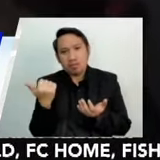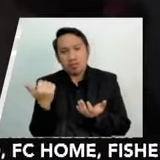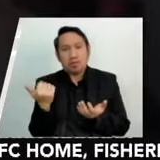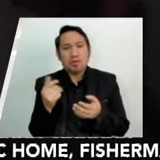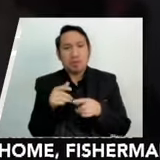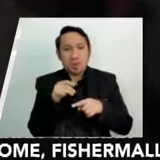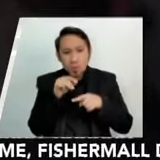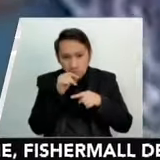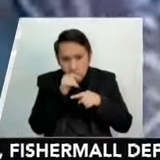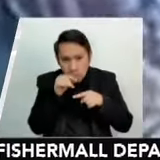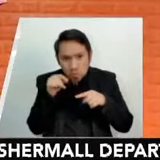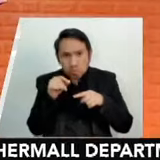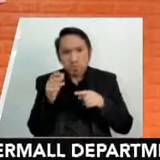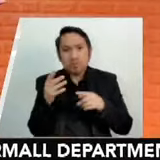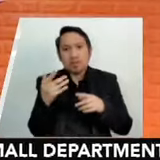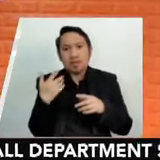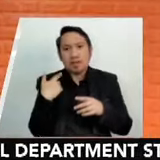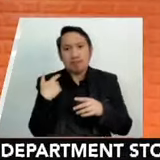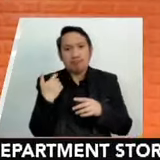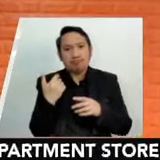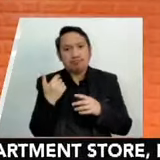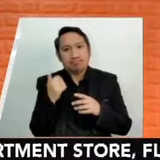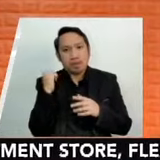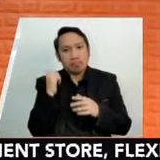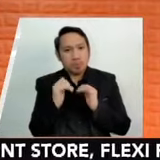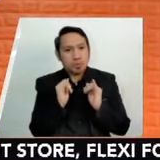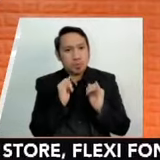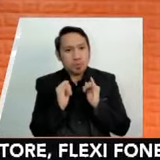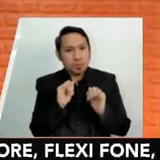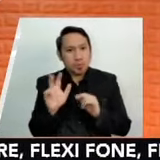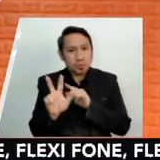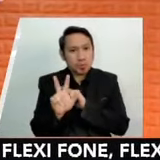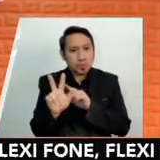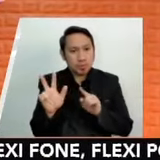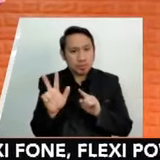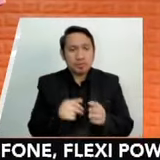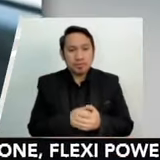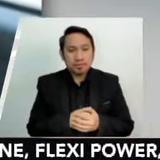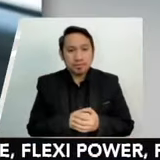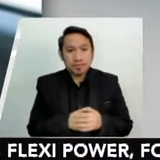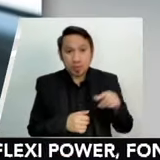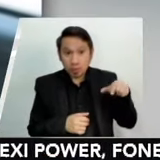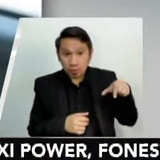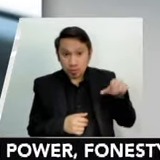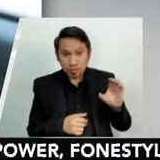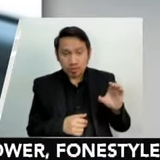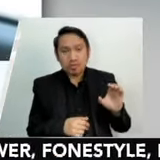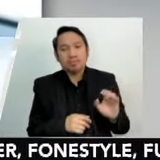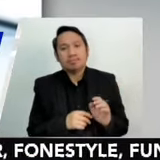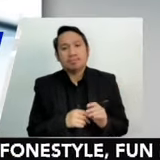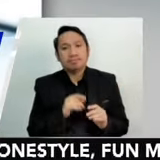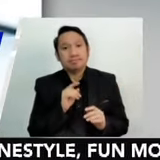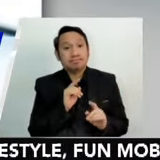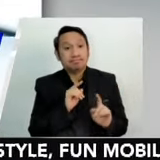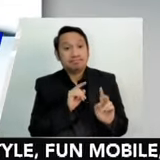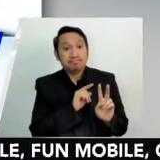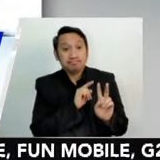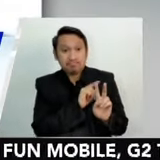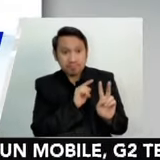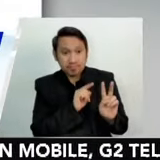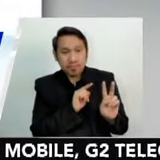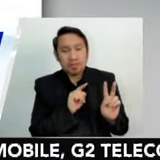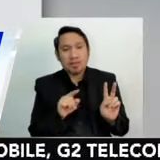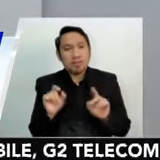3 suspect. Sa Quezon City, arestado rin ang 2 nagbebenta umano ng pekeng PWID